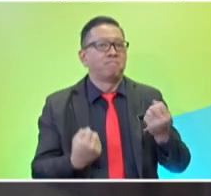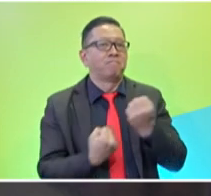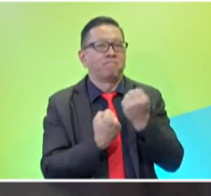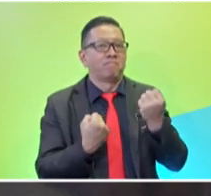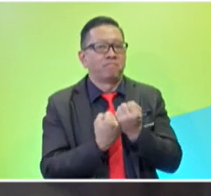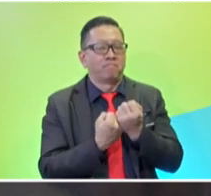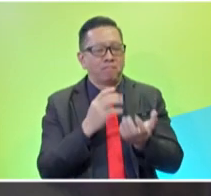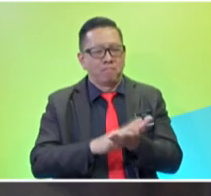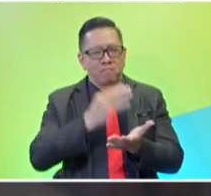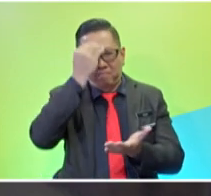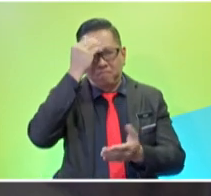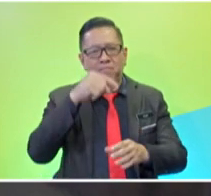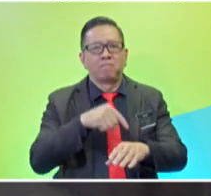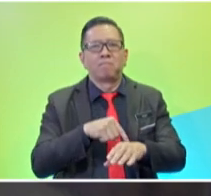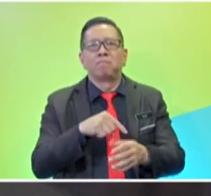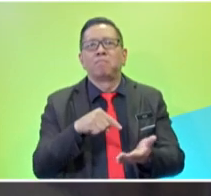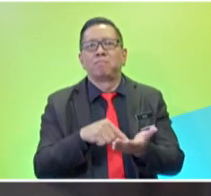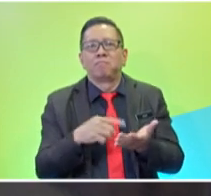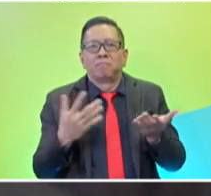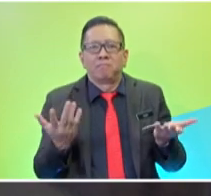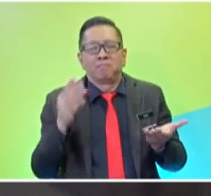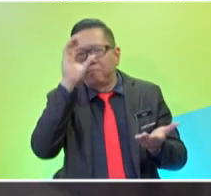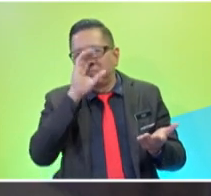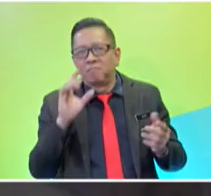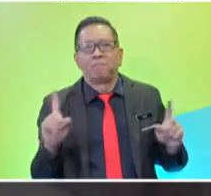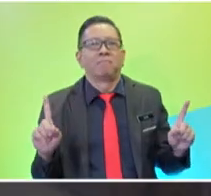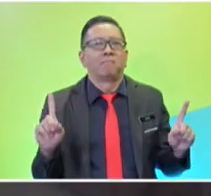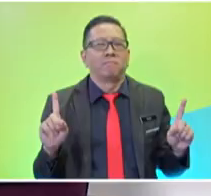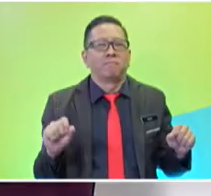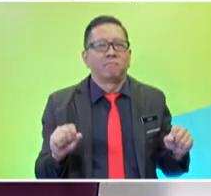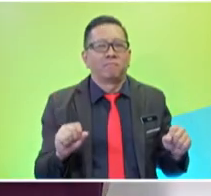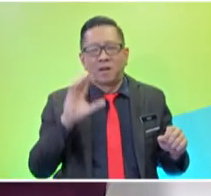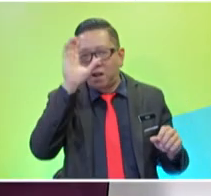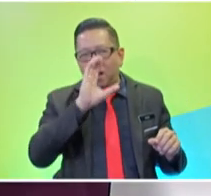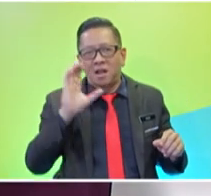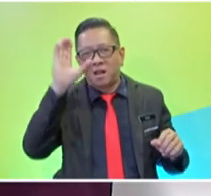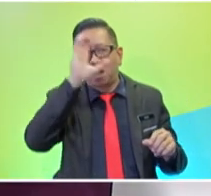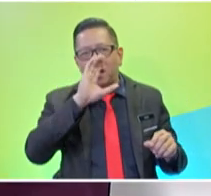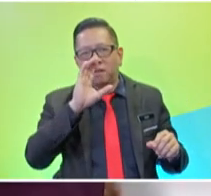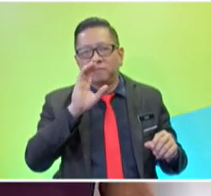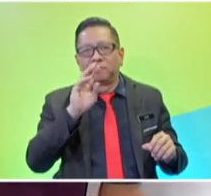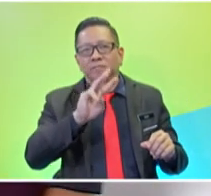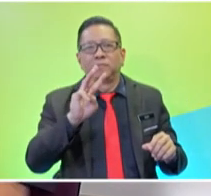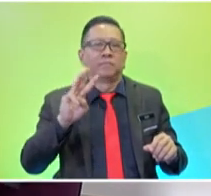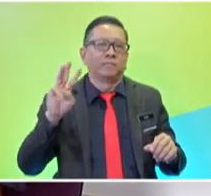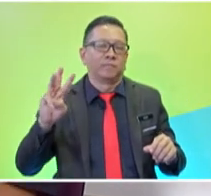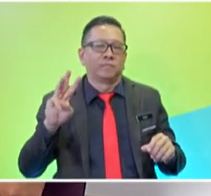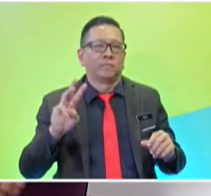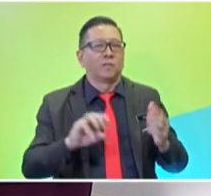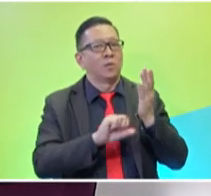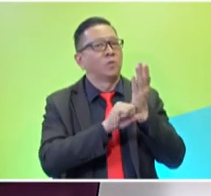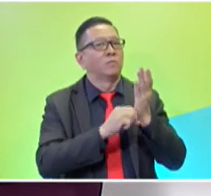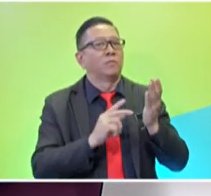dalam tajuk kita pada hari ini di manakah mereka boleh mendapatkan sumber energi Oh kita boleh melayani eee sumberku untuk